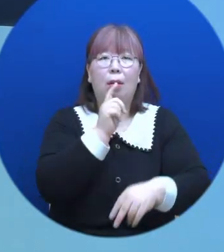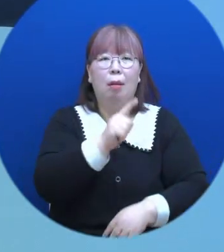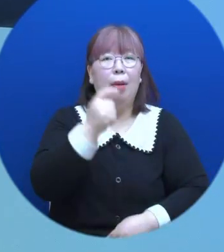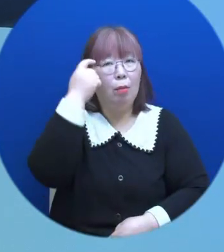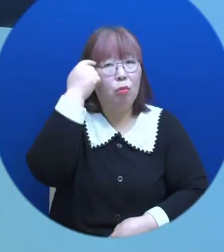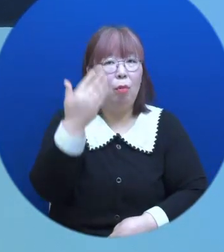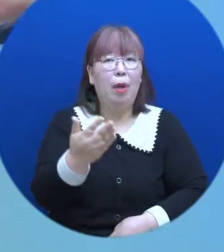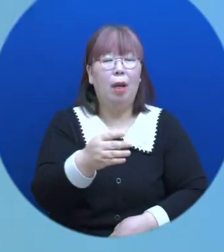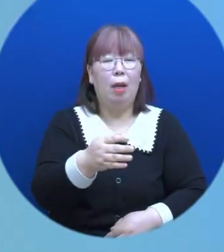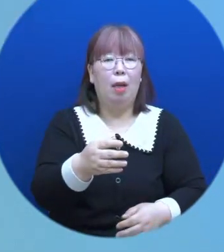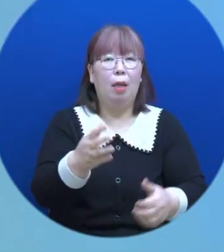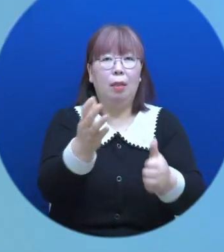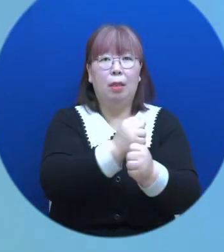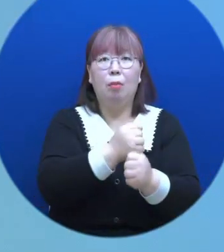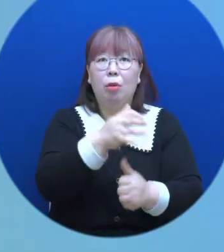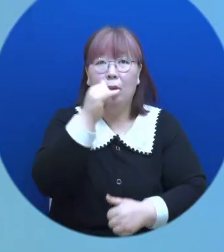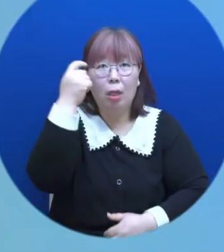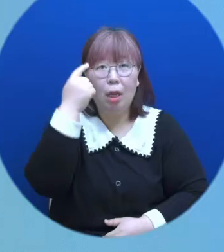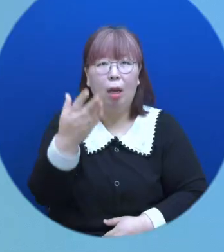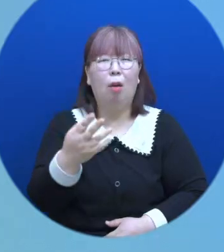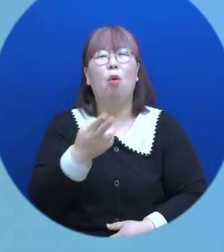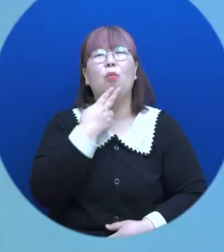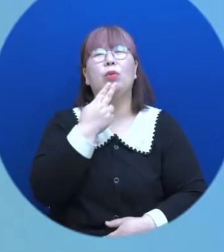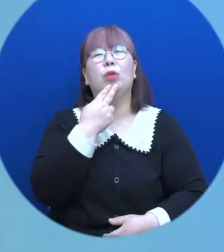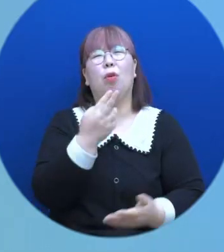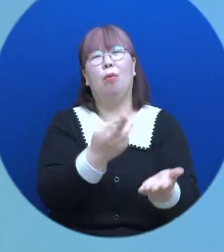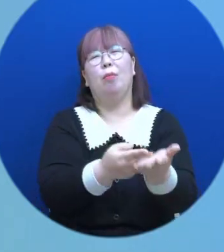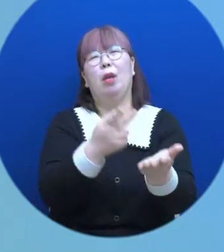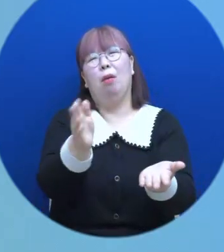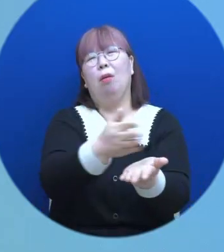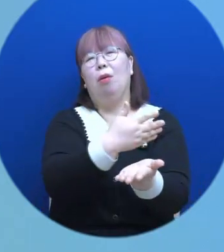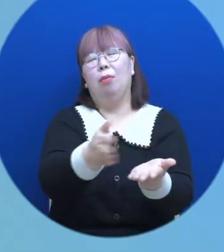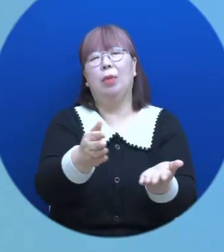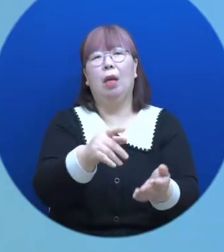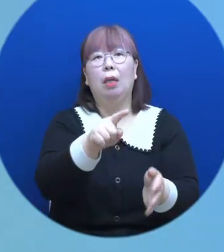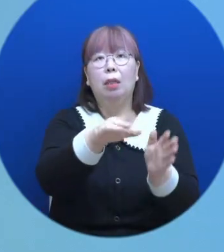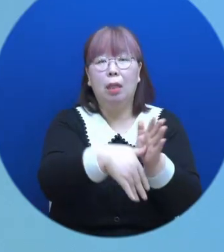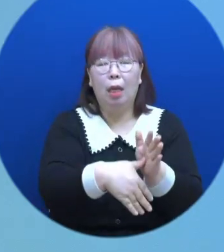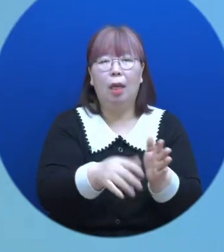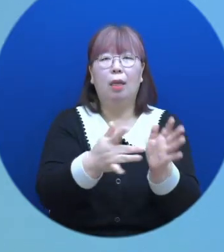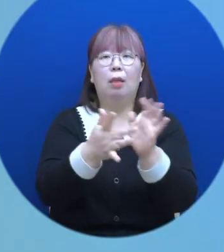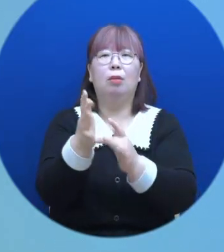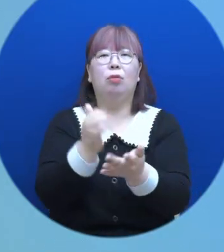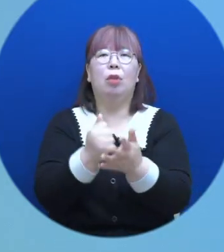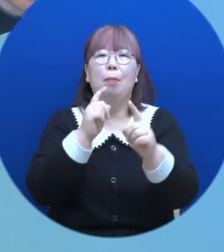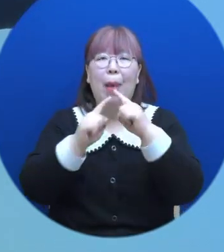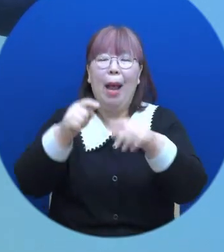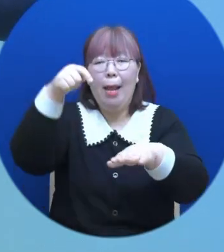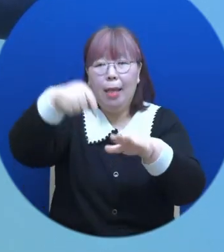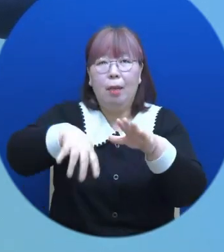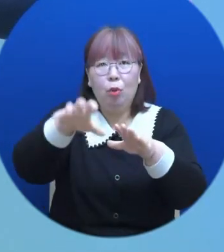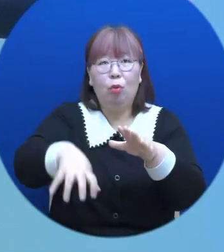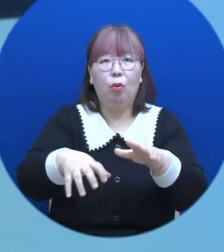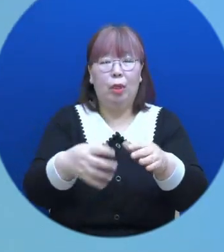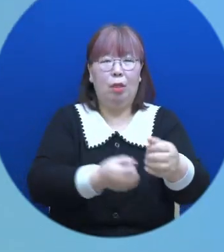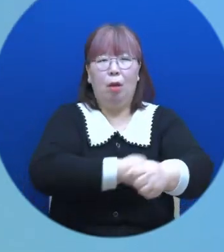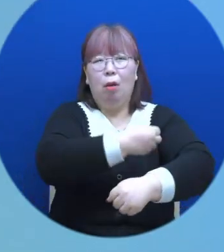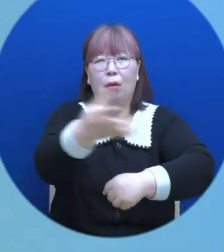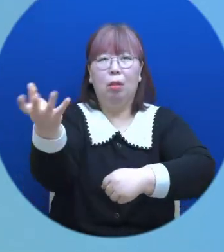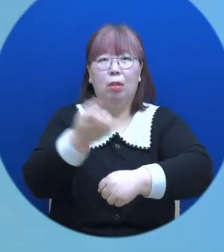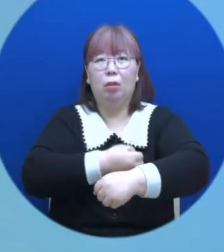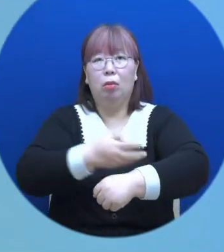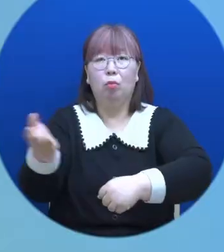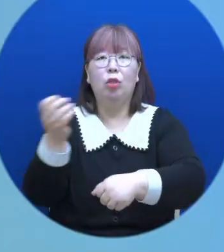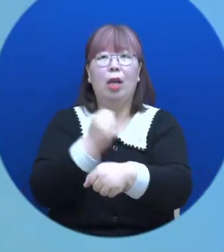있느냐? 잡은 것이 없습니다. 그러면 깊은 데 가서 그물을 내리라. 그가 한 말이 무슨 말입니까?